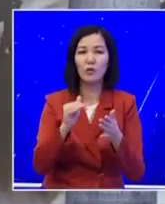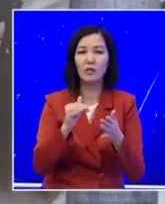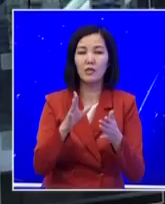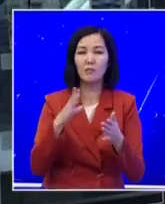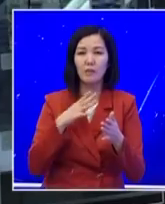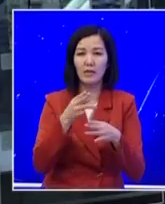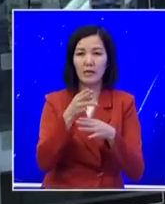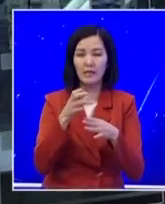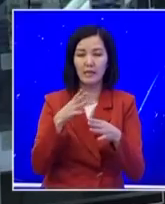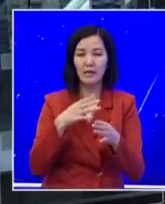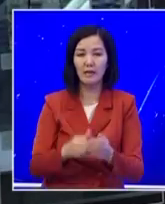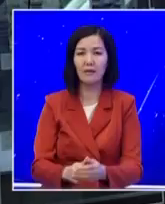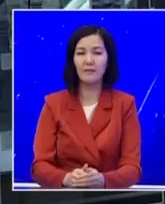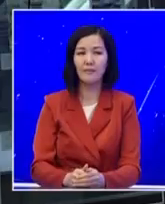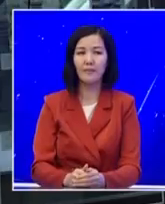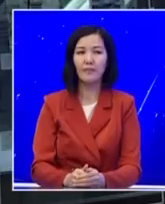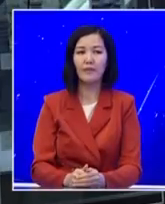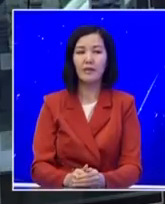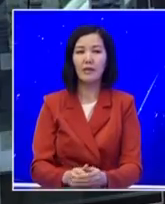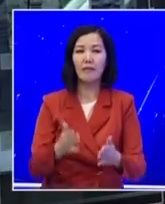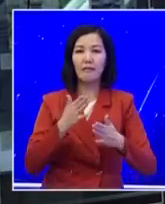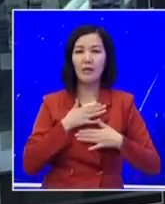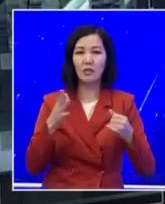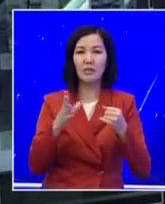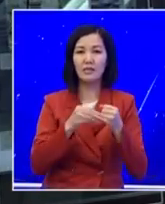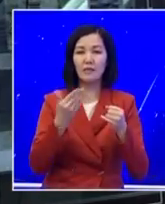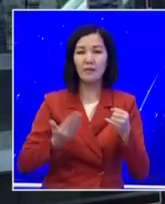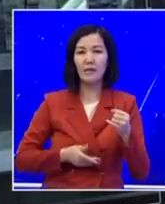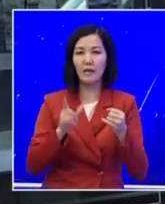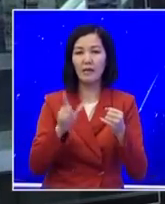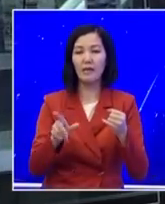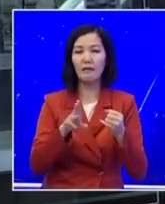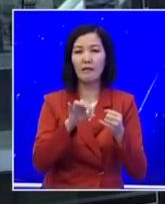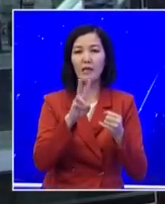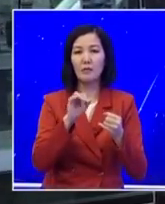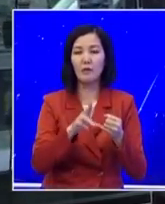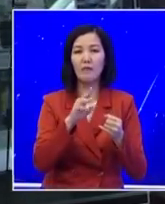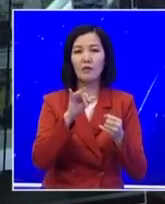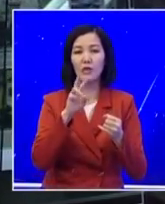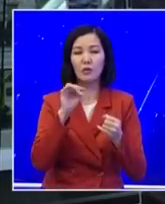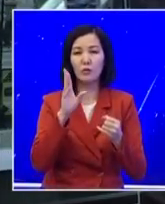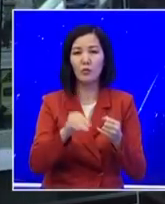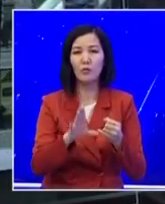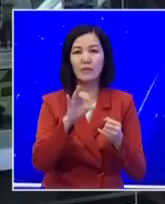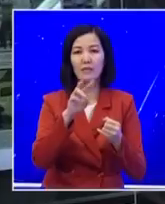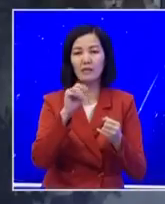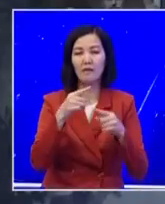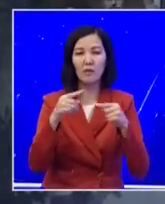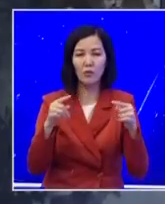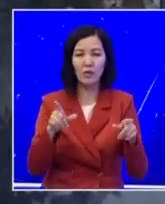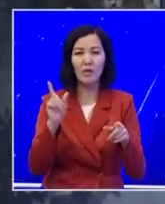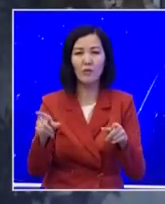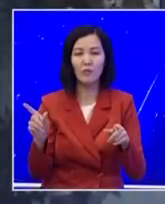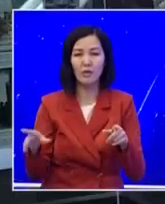расстреляны. Жертвами политических репрессий стали наши земляки Танышбаев, Жансугуров, Кудерин, Сартанов и многие другие.